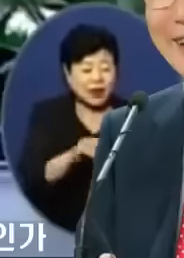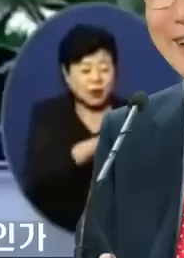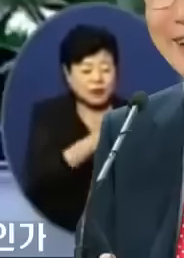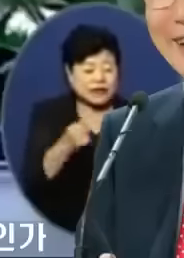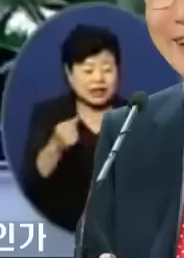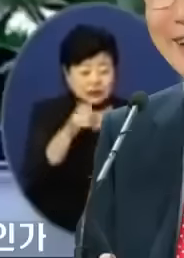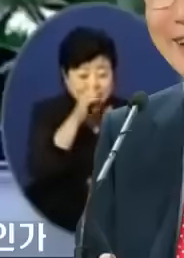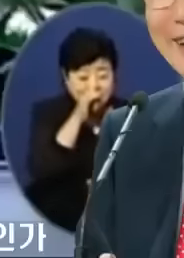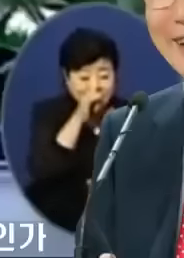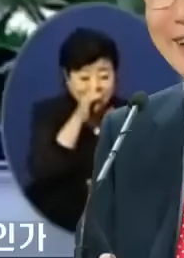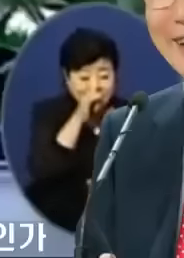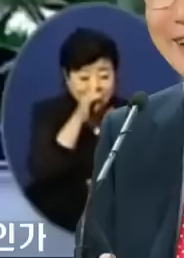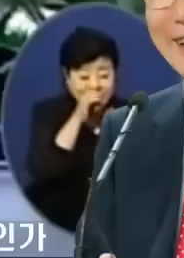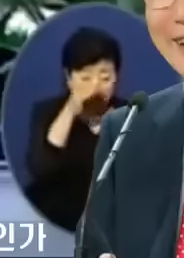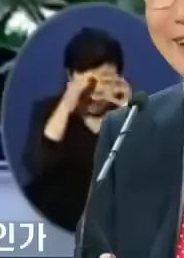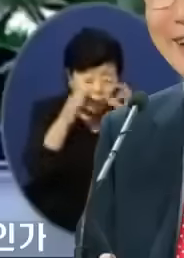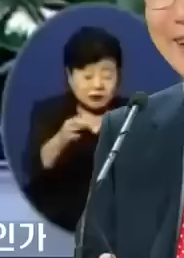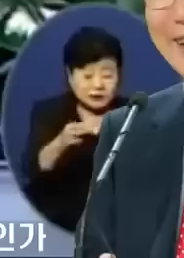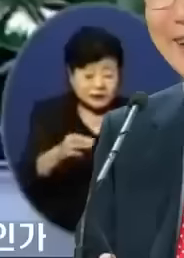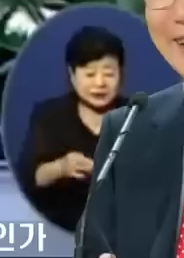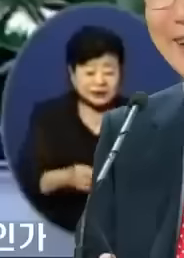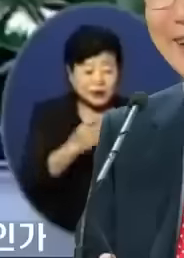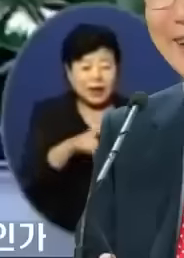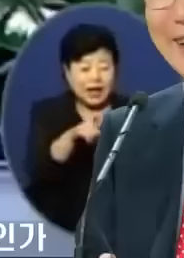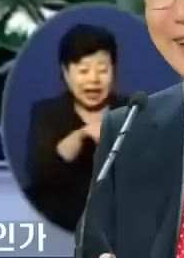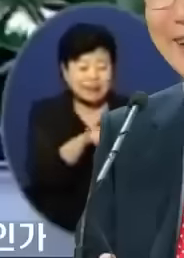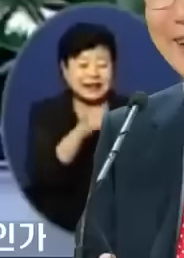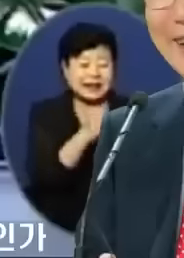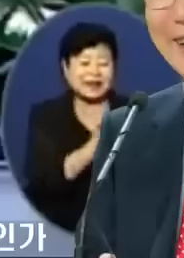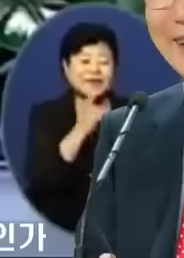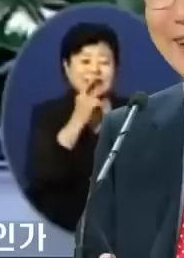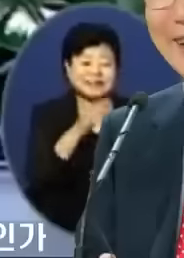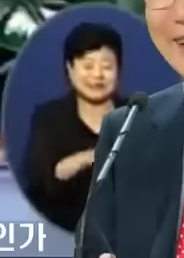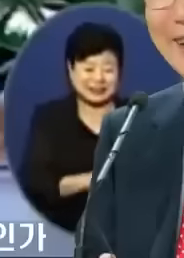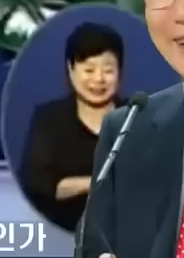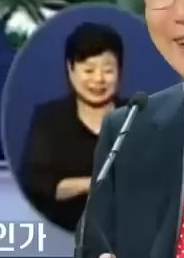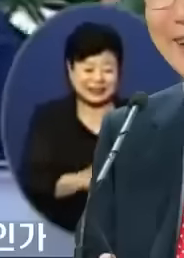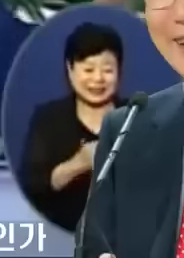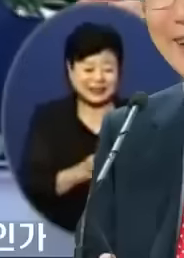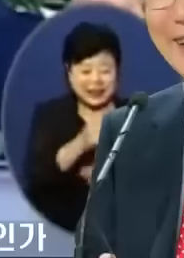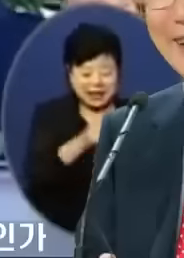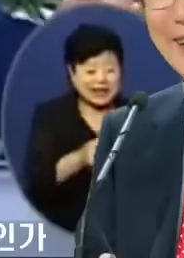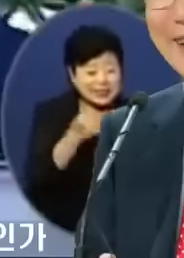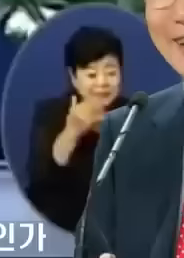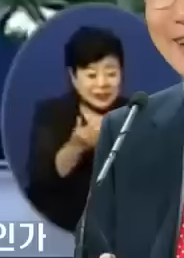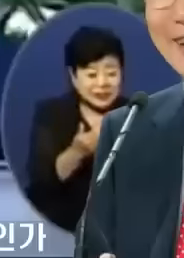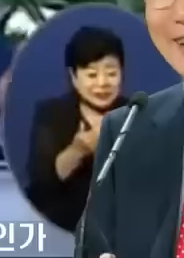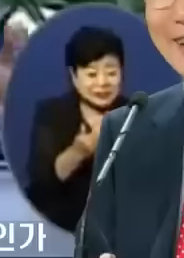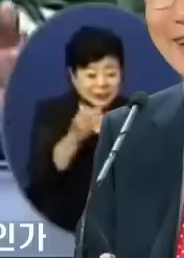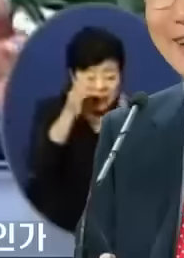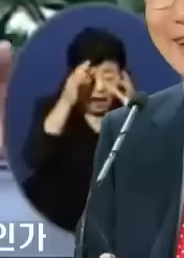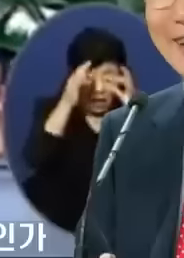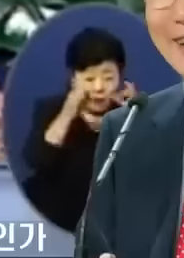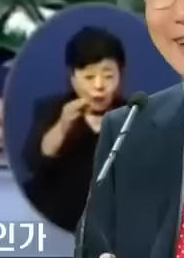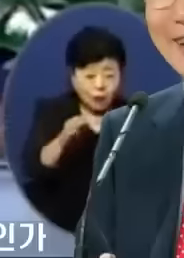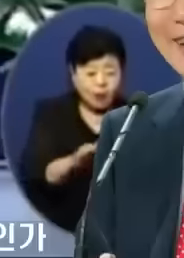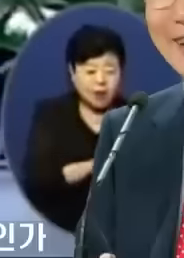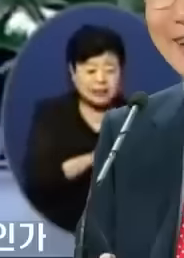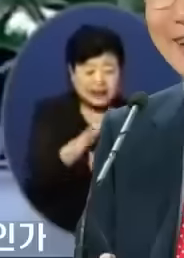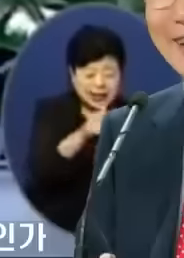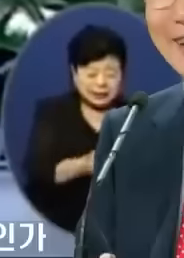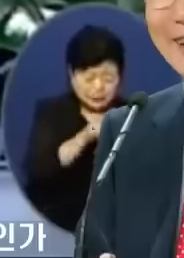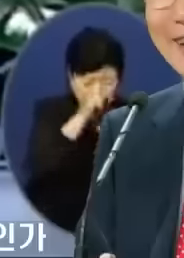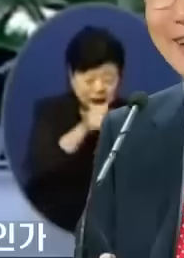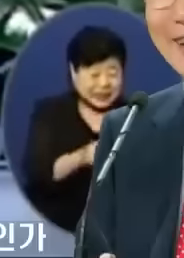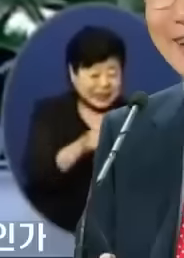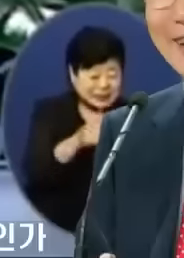권세를 가졌으니 볼지어다 너와 같이 한다고 말씀하시는 것입니다. 그러므로 그 하나님을 바라보고 사랑의 하나님,